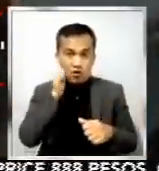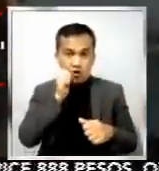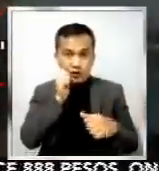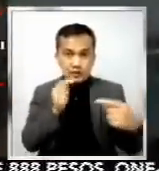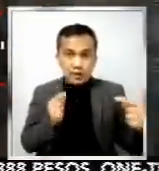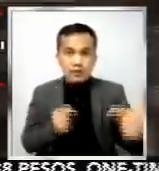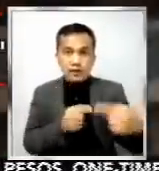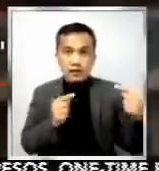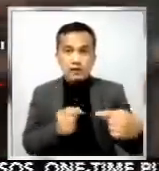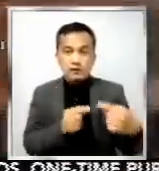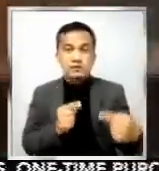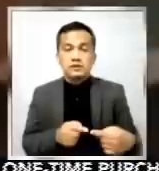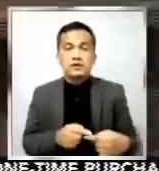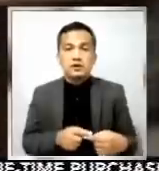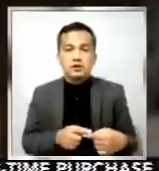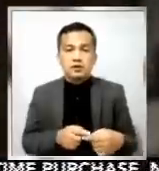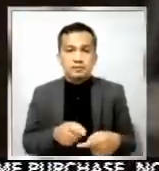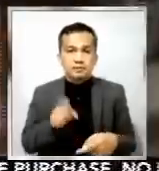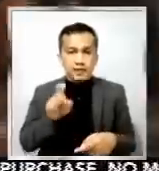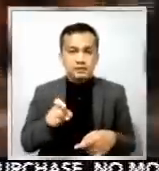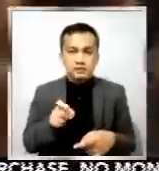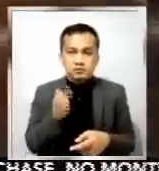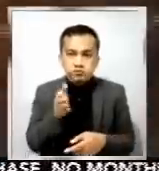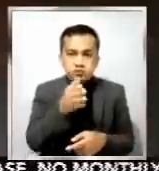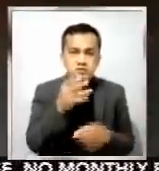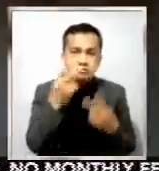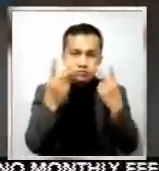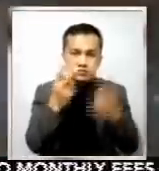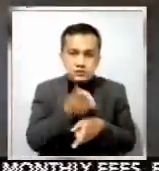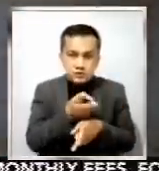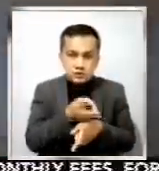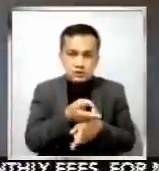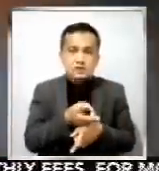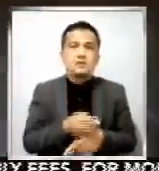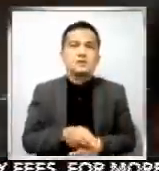ay laging may patrol. Jonathan Andal, nakatutok 24 oras.